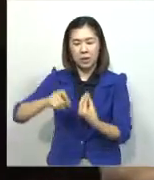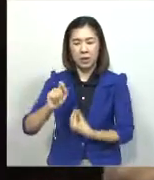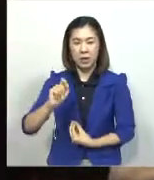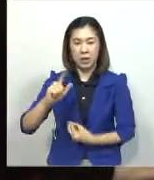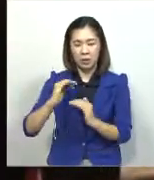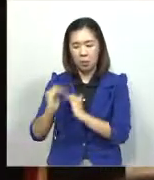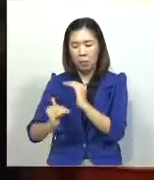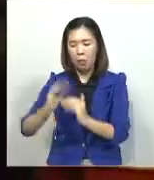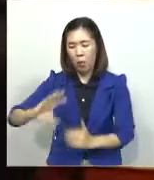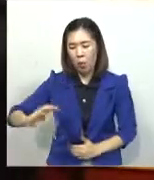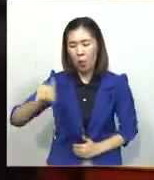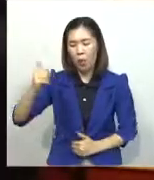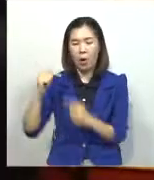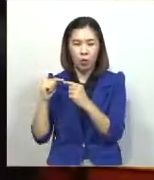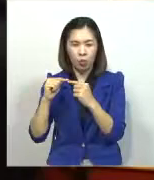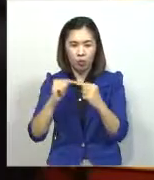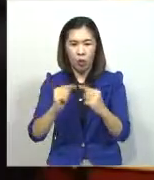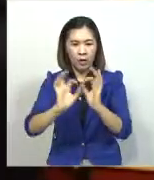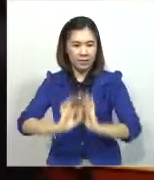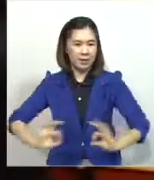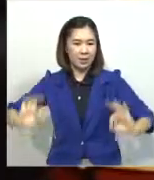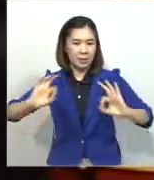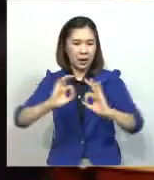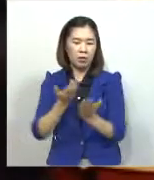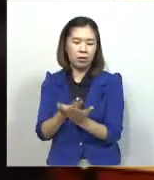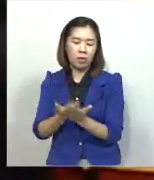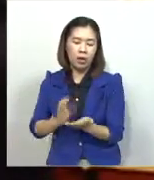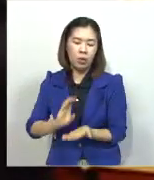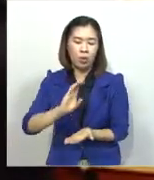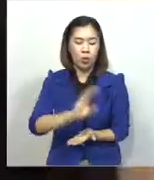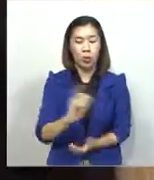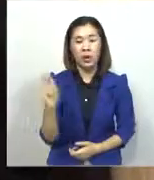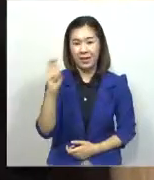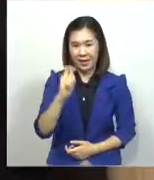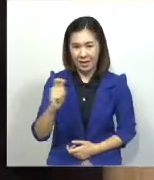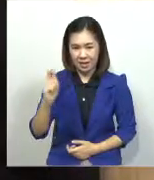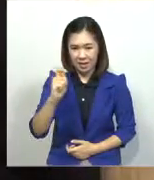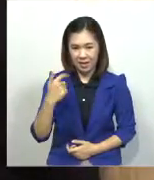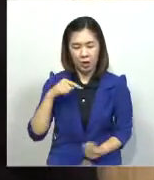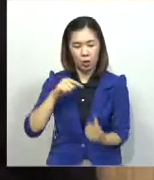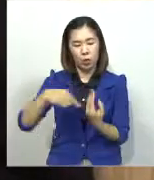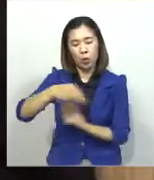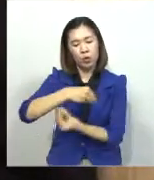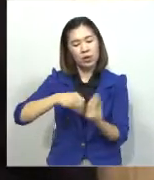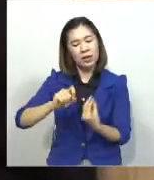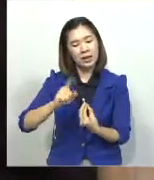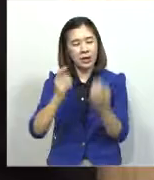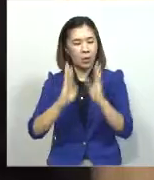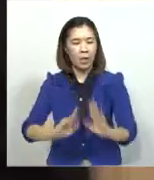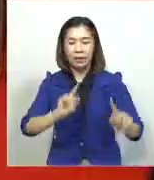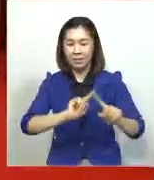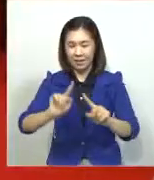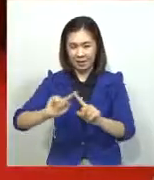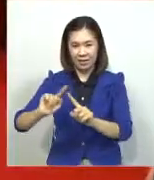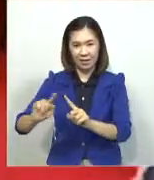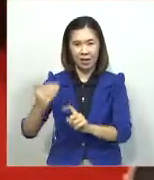เนื่องและให้ความสำคัญกับการขยายการค้าและการลงทุนในเอเชียเพื่อสร้างความหลากหลายทางเศรษฐกิจและลดการพึ่งพาการ